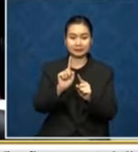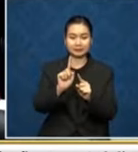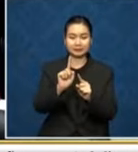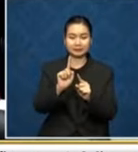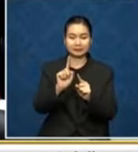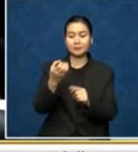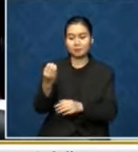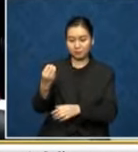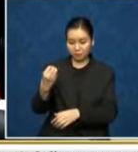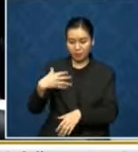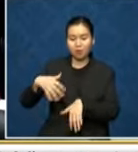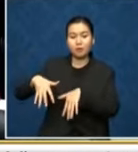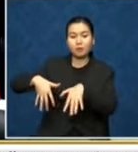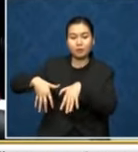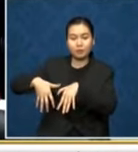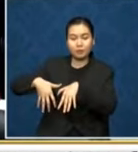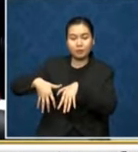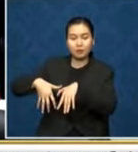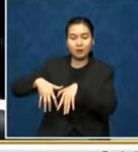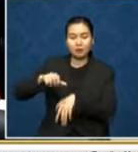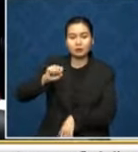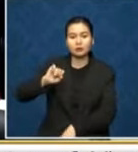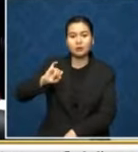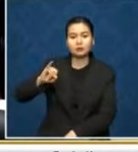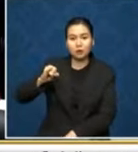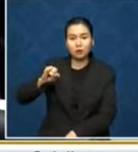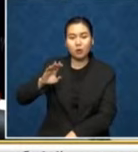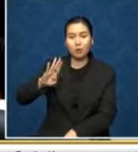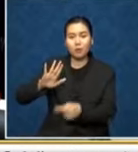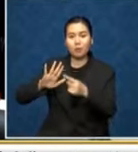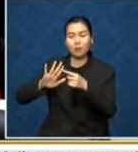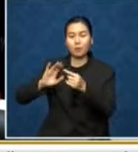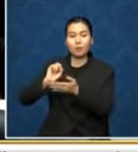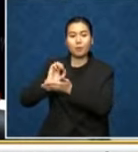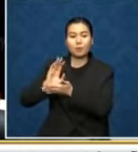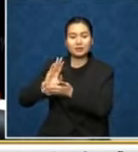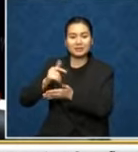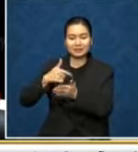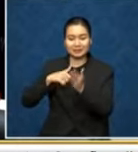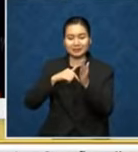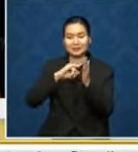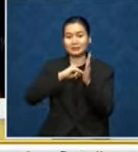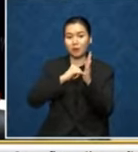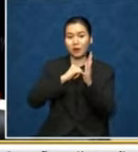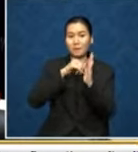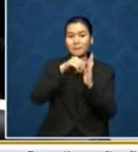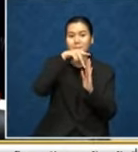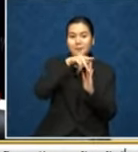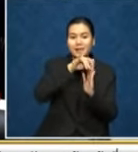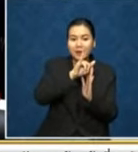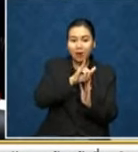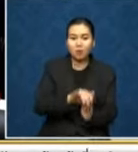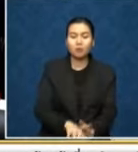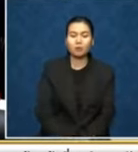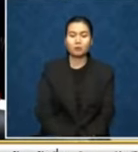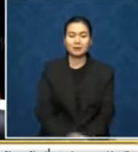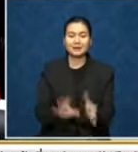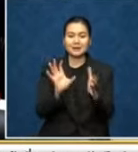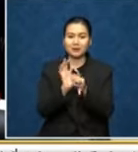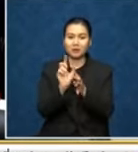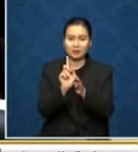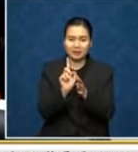ประสานงานมาจากท่านสจ.บุญสิงห์มังคราชสจ.ในอำเภอเชียงคำจังหวัดพะเยาเรื่องความเดือดร้อน